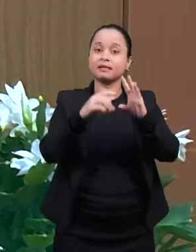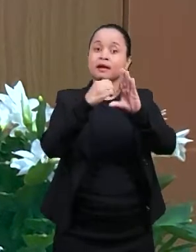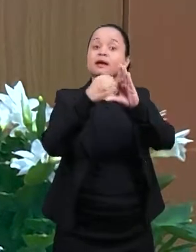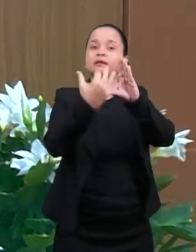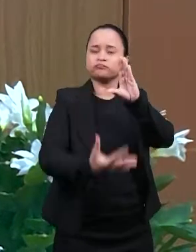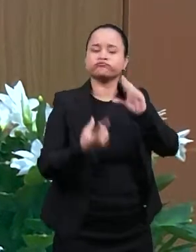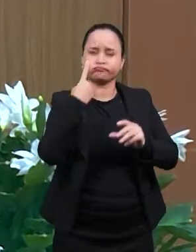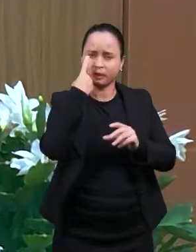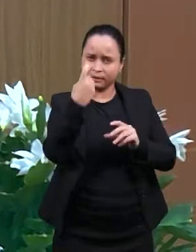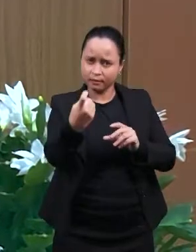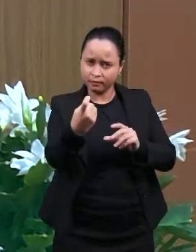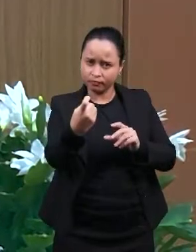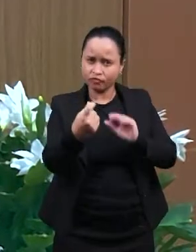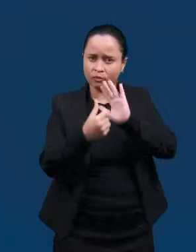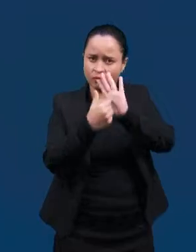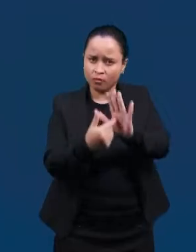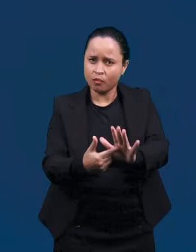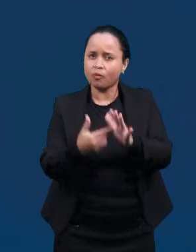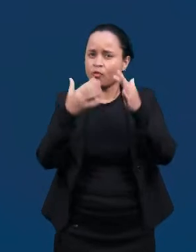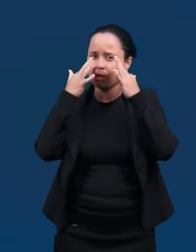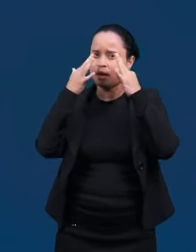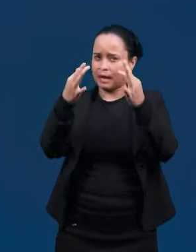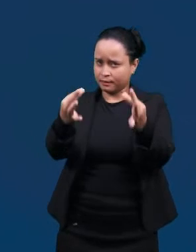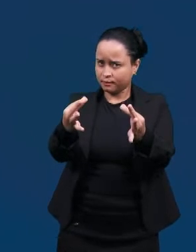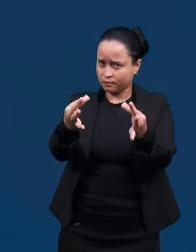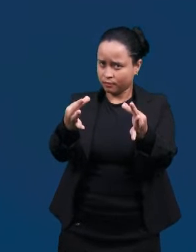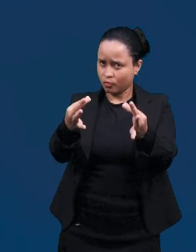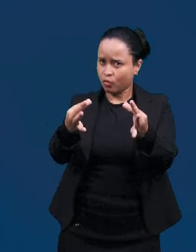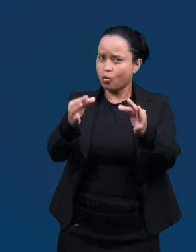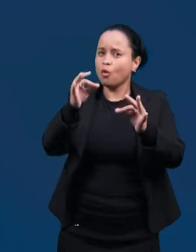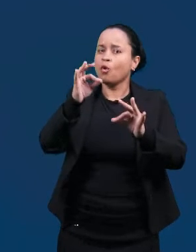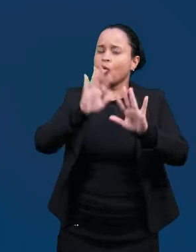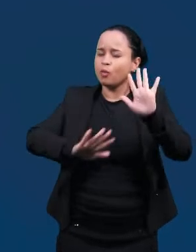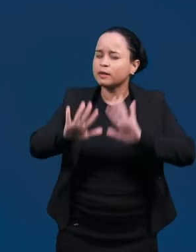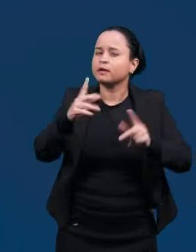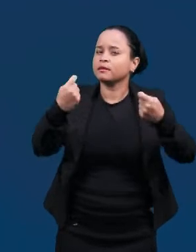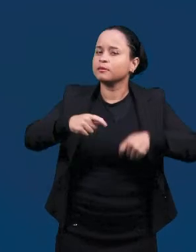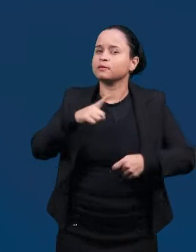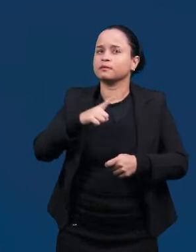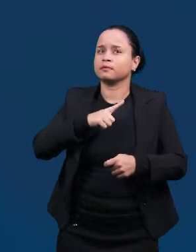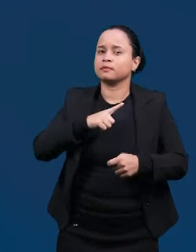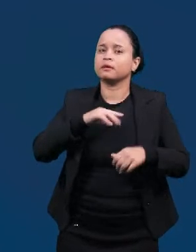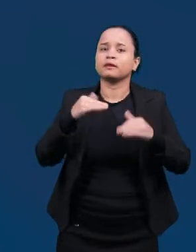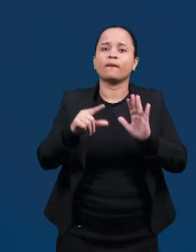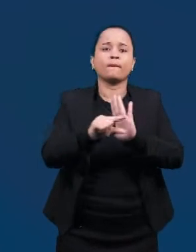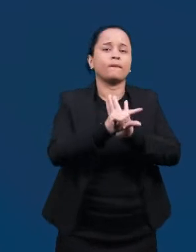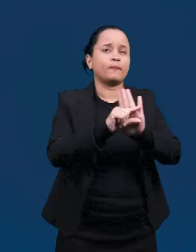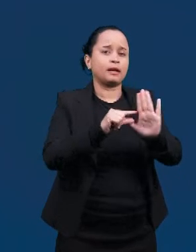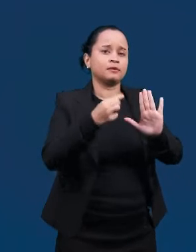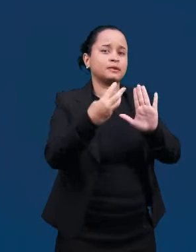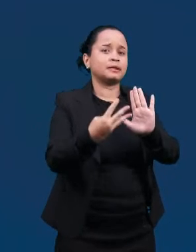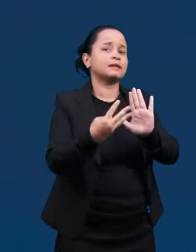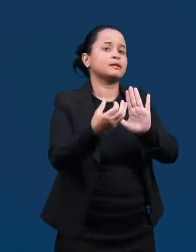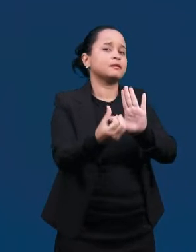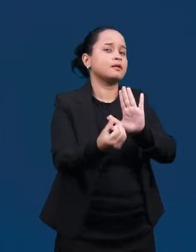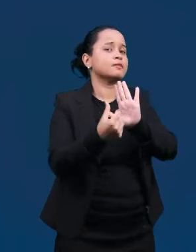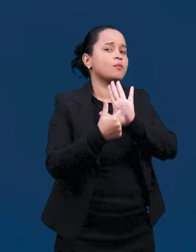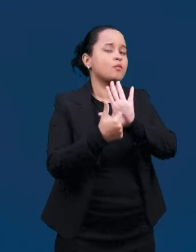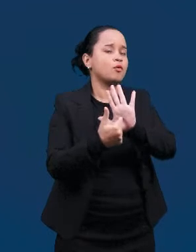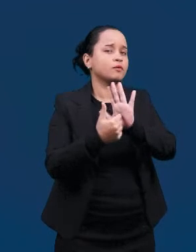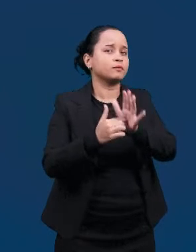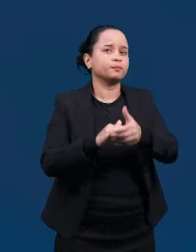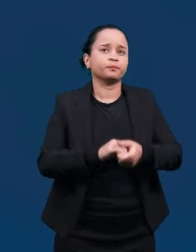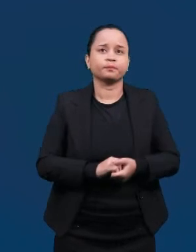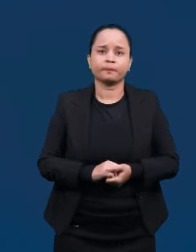интересные аспекты. Так написано, 24 глава, 36 стих. «О днем же том